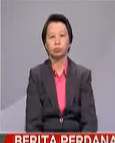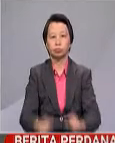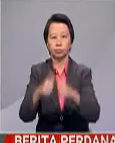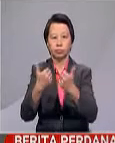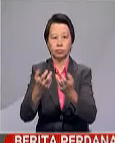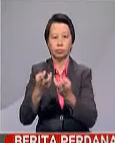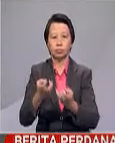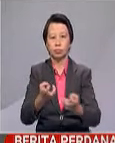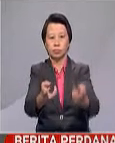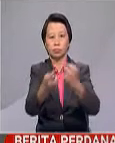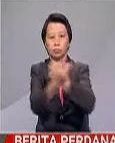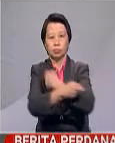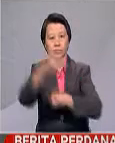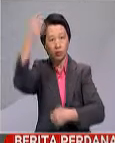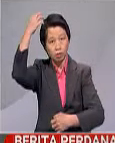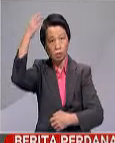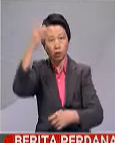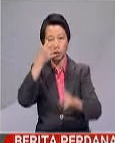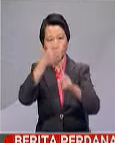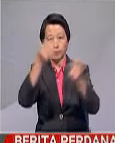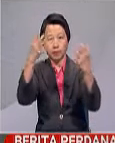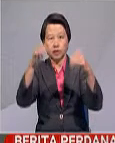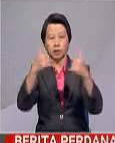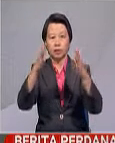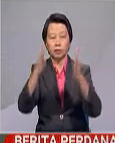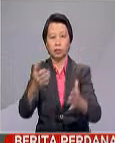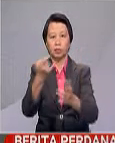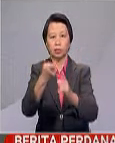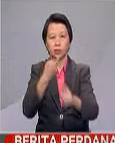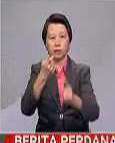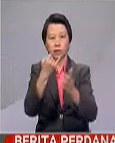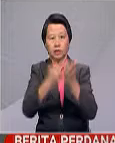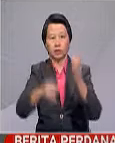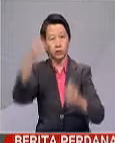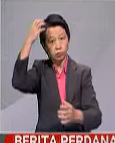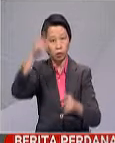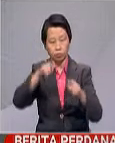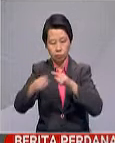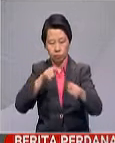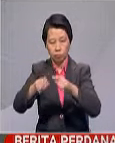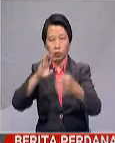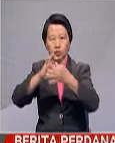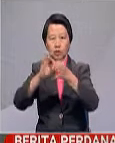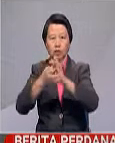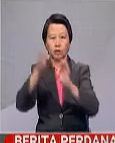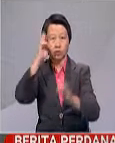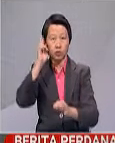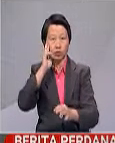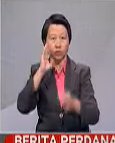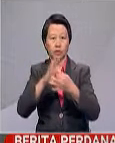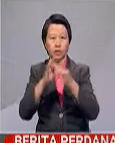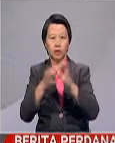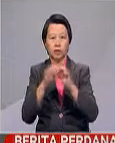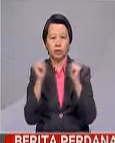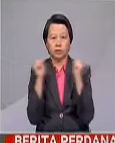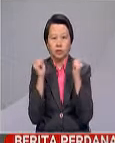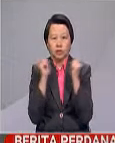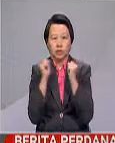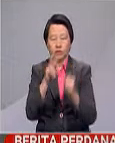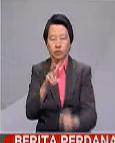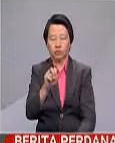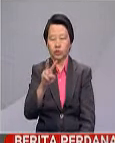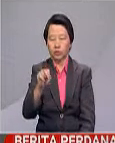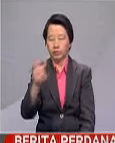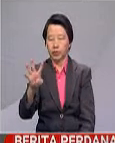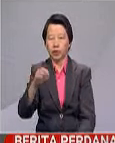Persatuan Luncur Ais Negeri Selangor menyasarkan lebih ramai atlet kelahiran negeri itu akan bersaing di Olimpik Remaja Musim Sejuk 2024 di